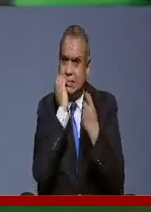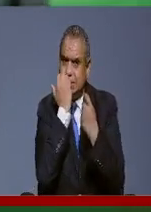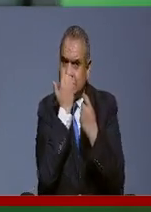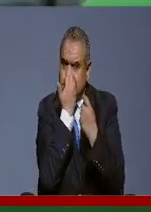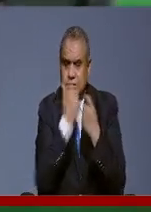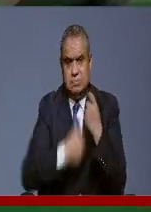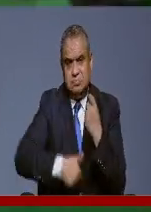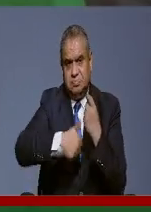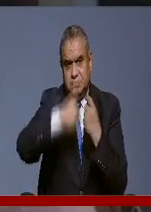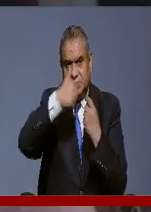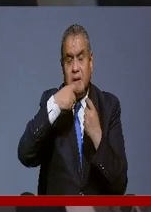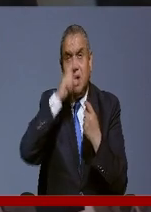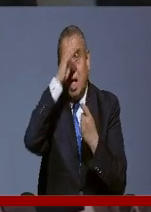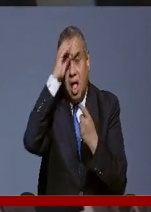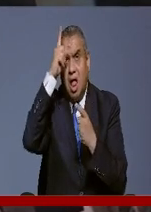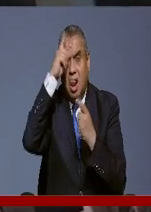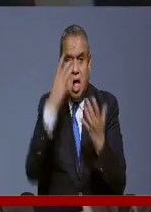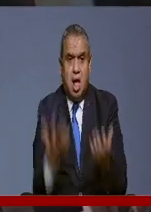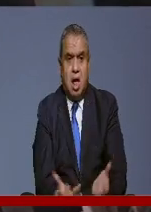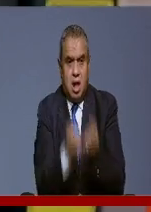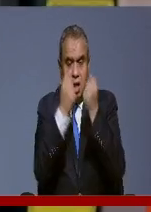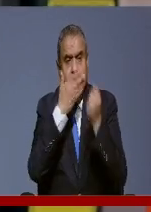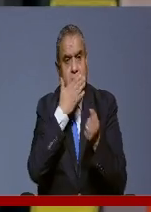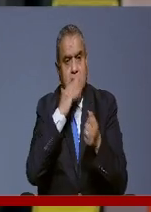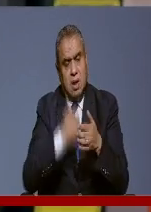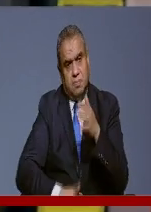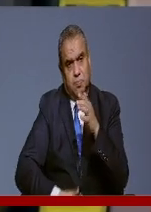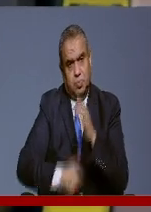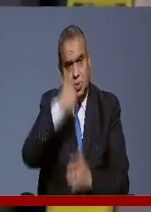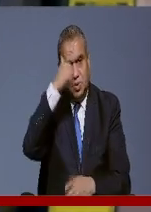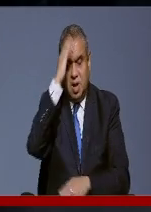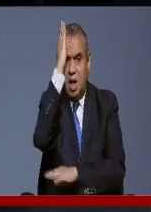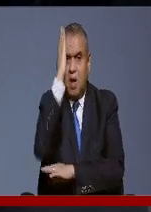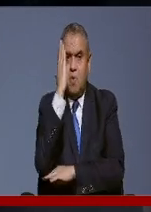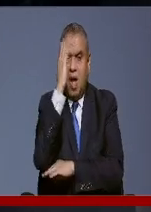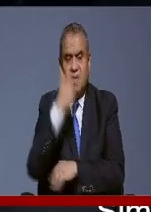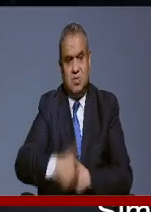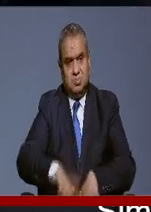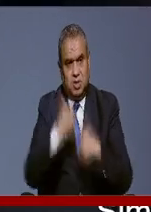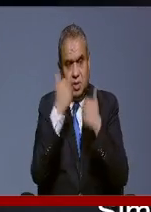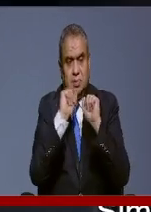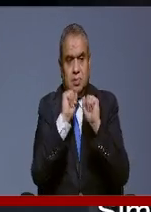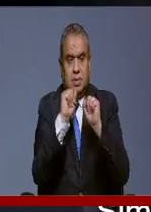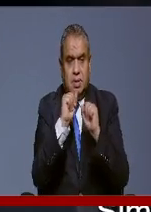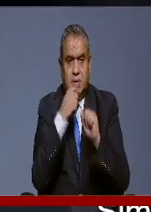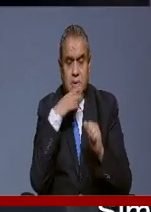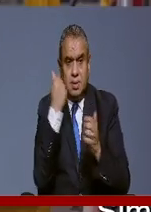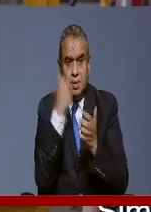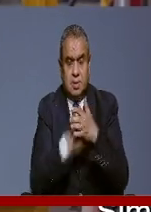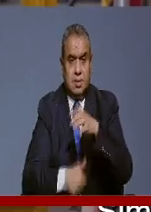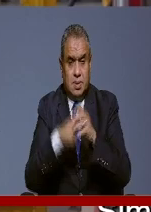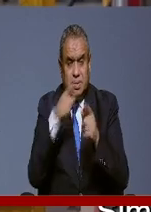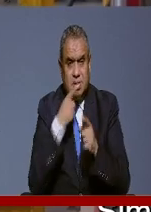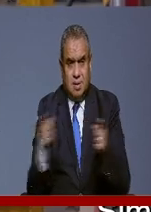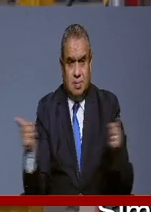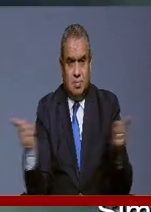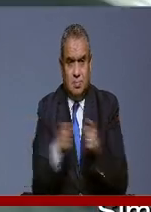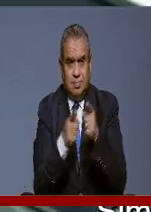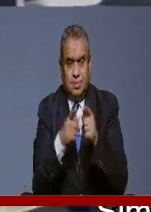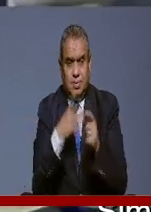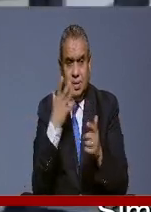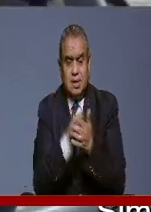وهنعيد الله عدينا ووقفنا من تاني ببساطه ما فيش تنميه